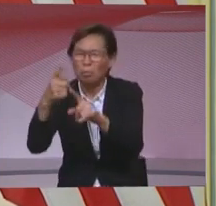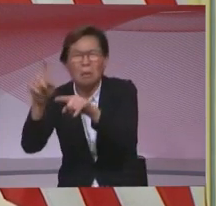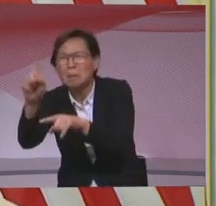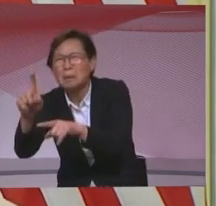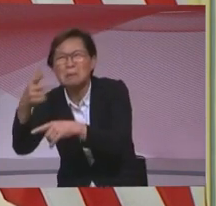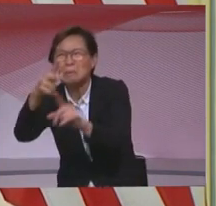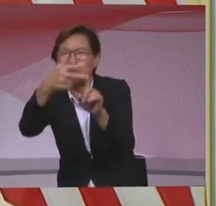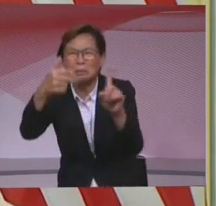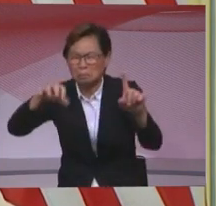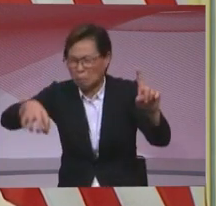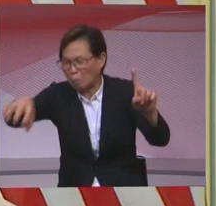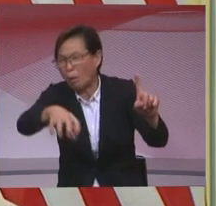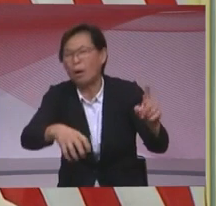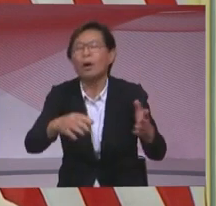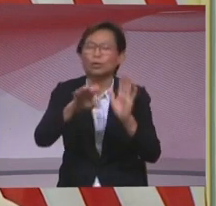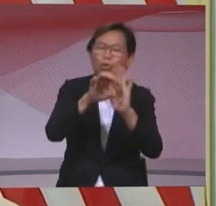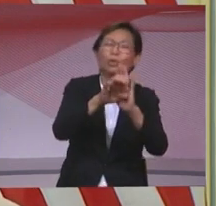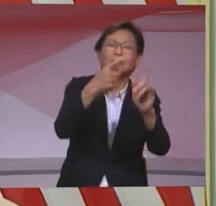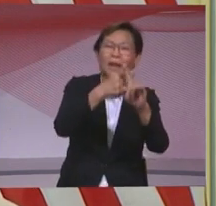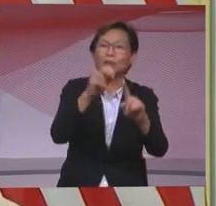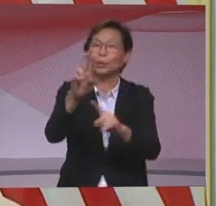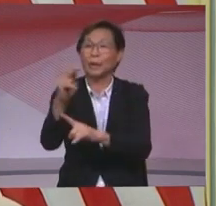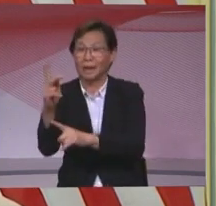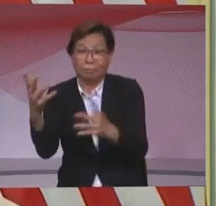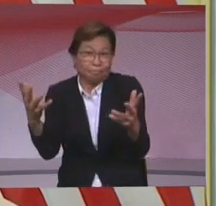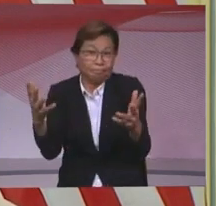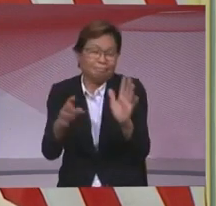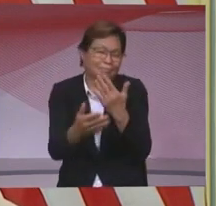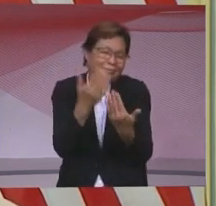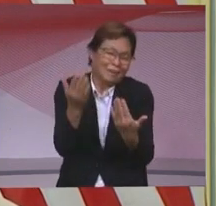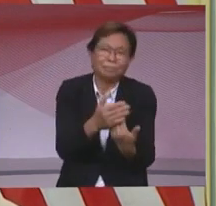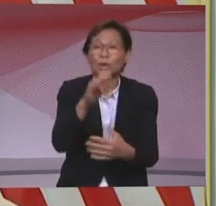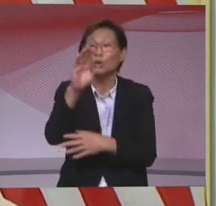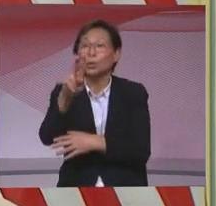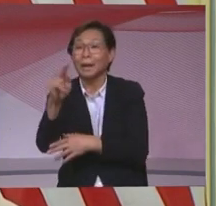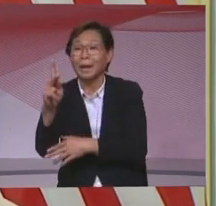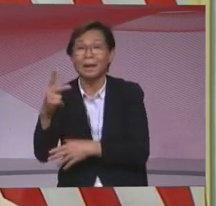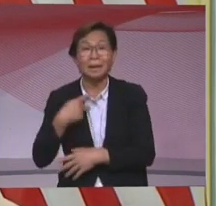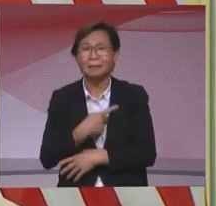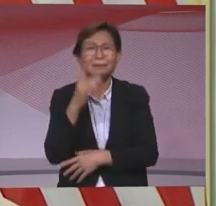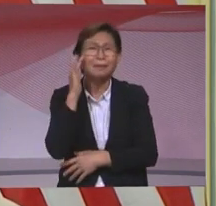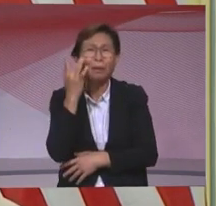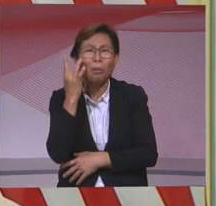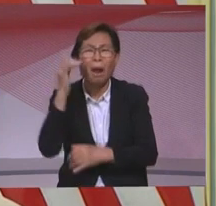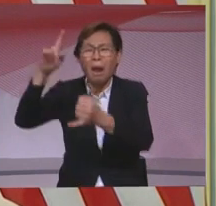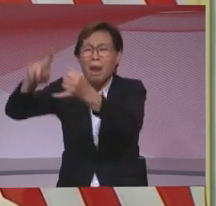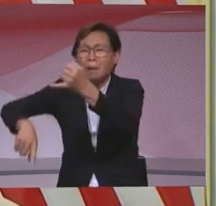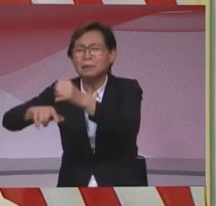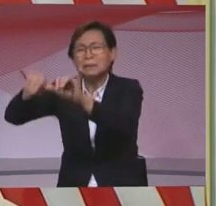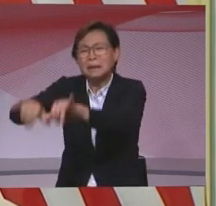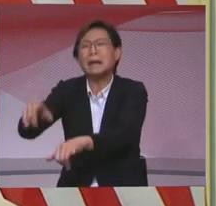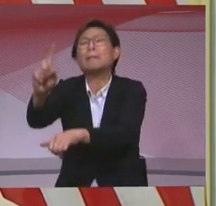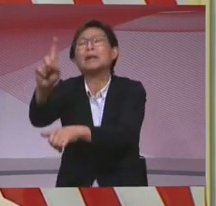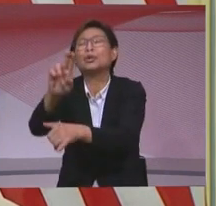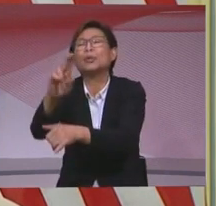tahu. Katakan daripada UK, lagi senang. UK, dia kita tidak tahu last tempat dia duduk di